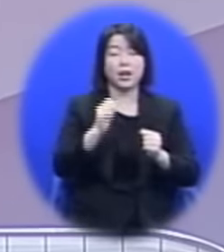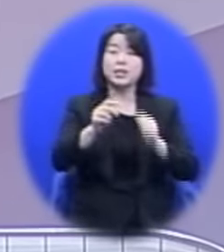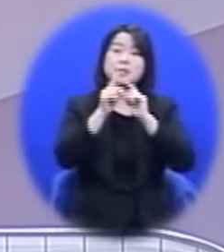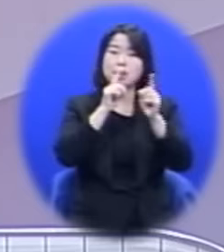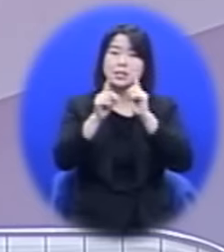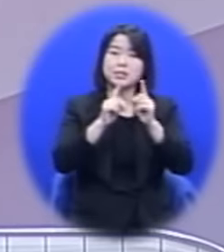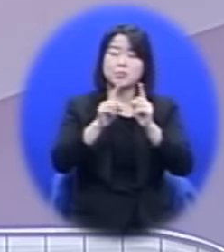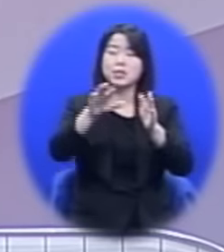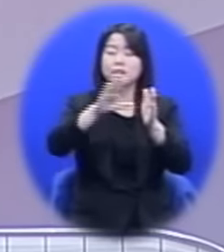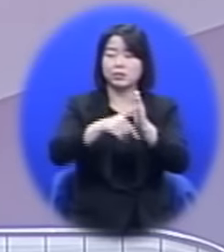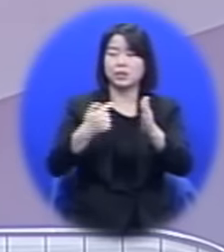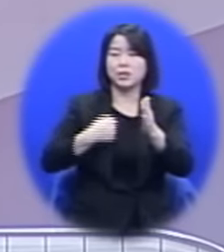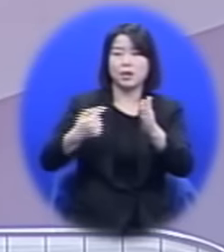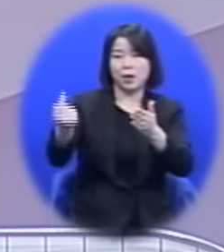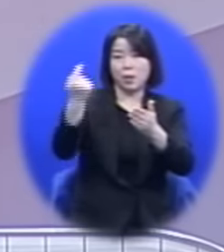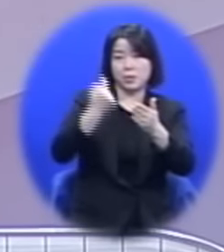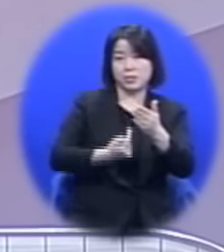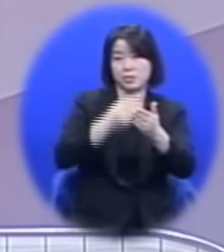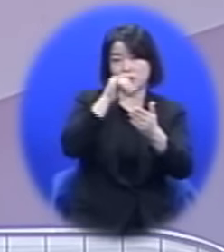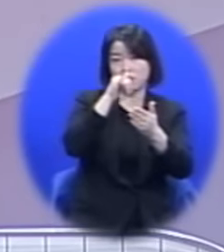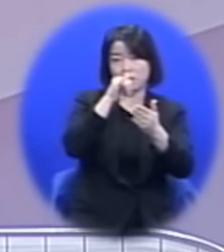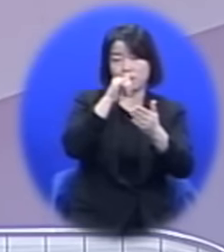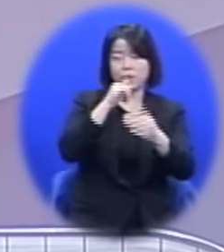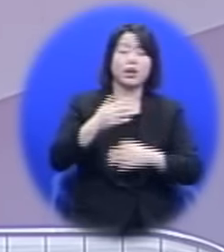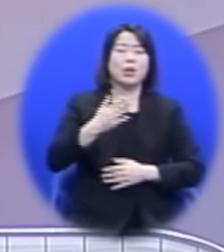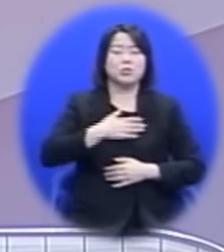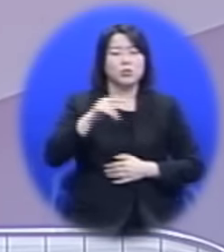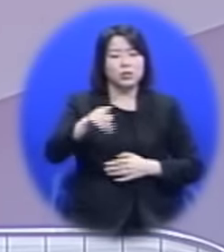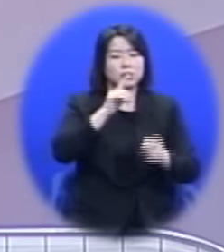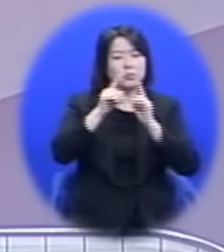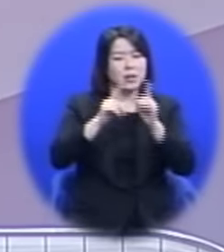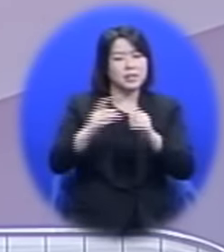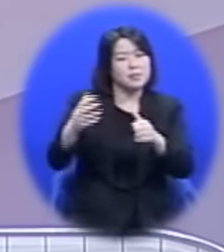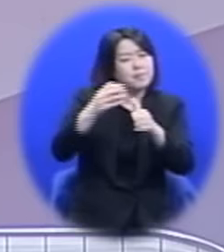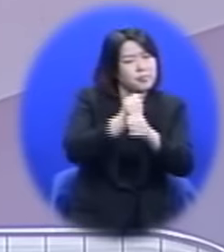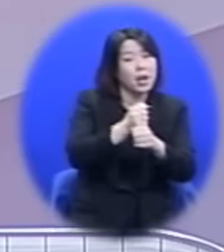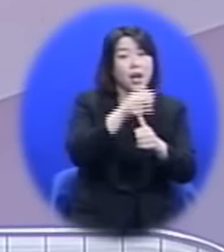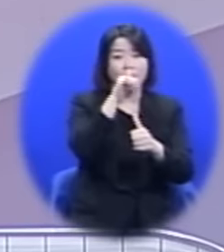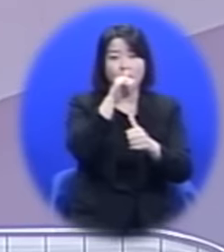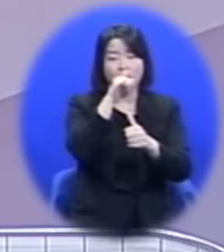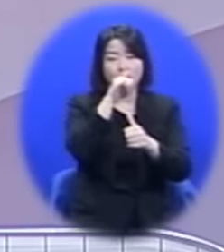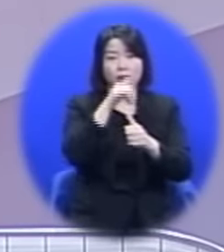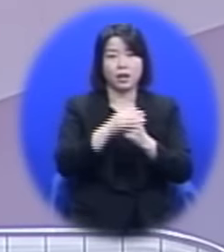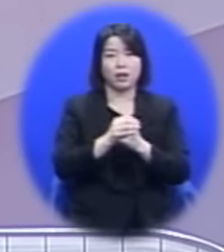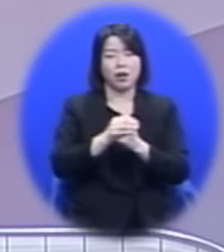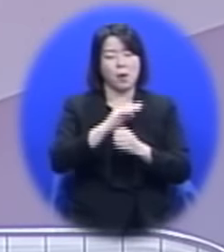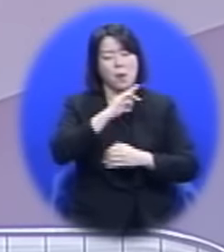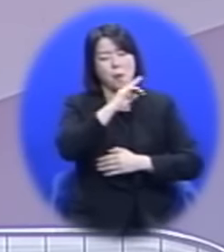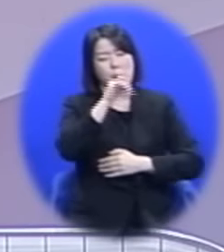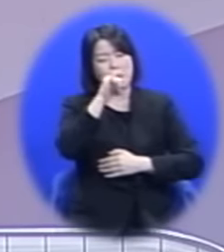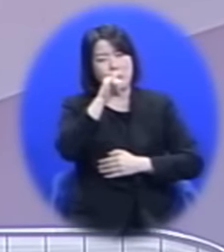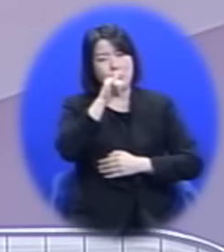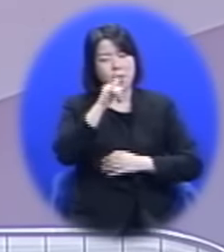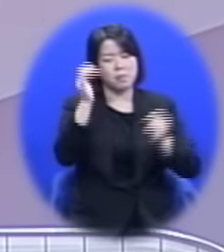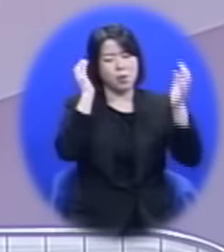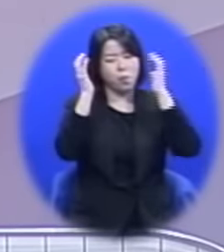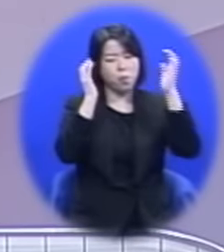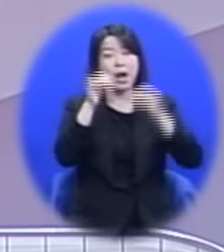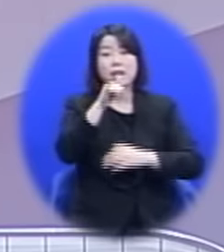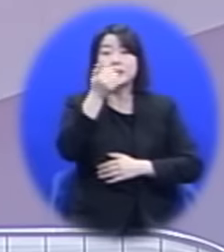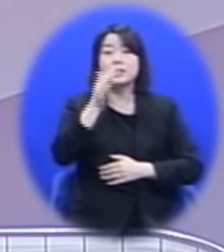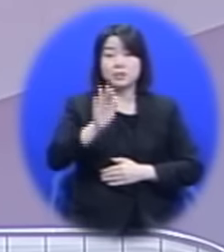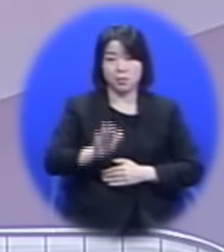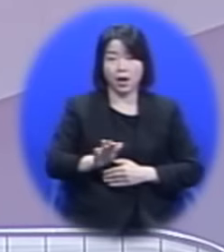제게 들어왔습니다. 저는 그 말씀을 그때 붙들었어요. 의심이 들고